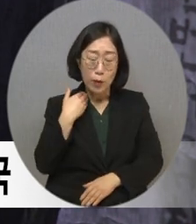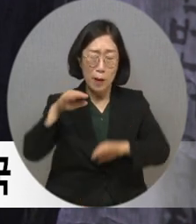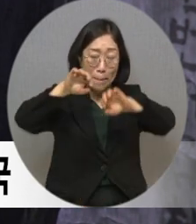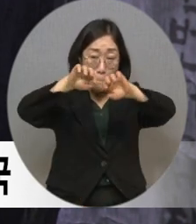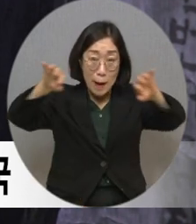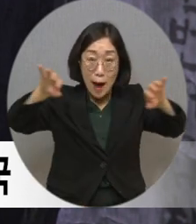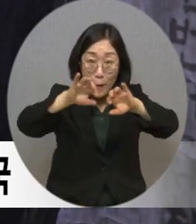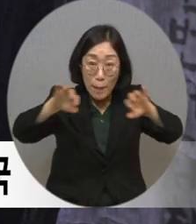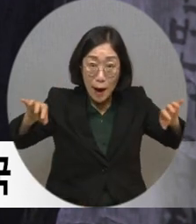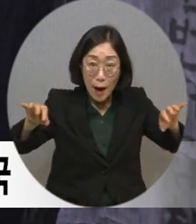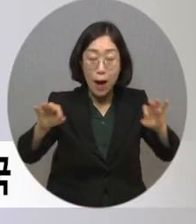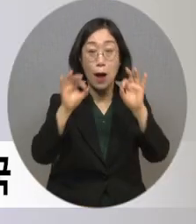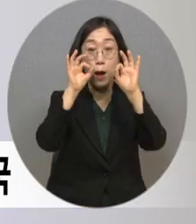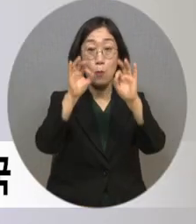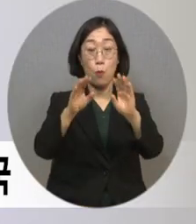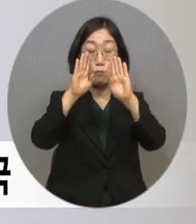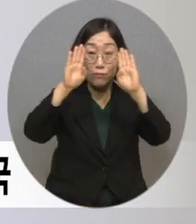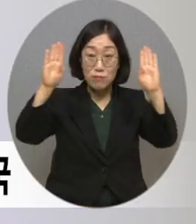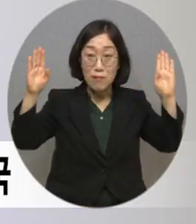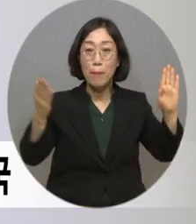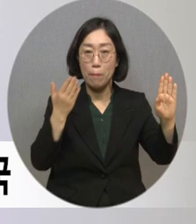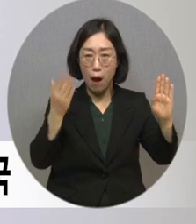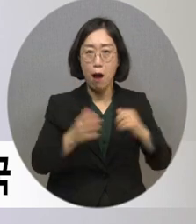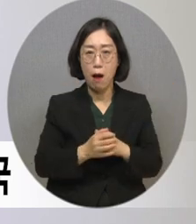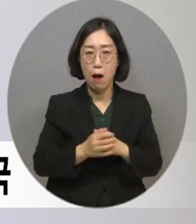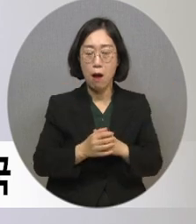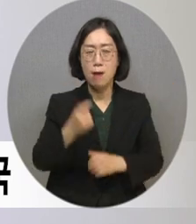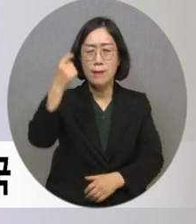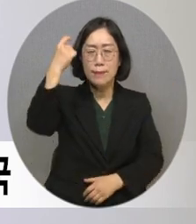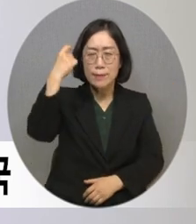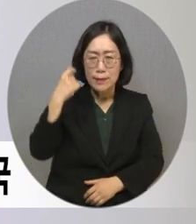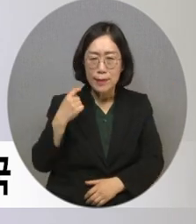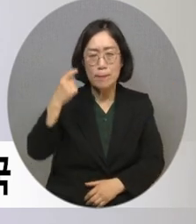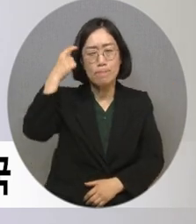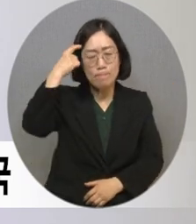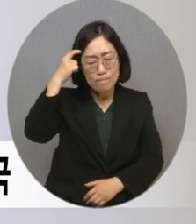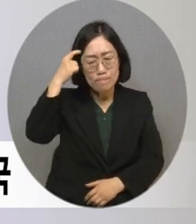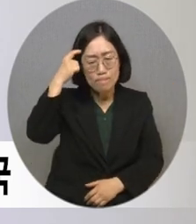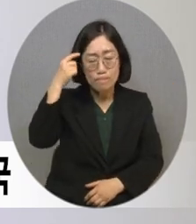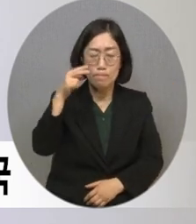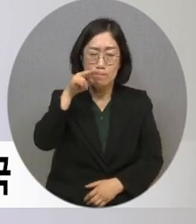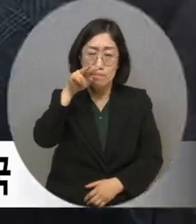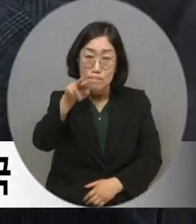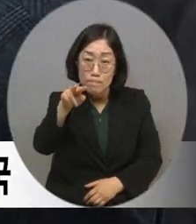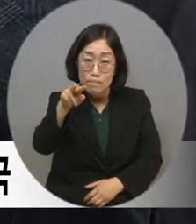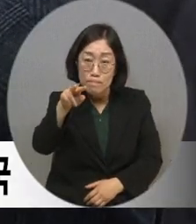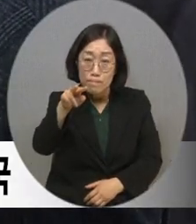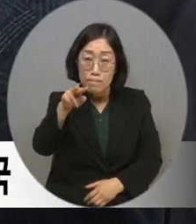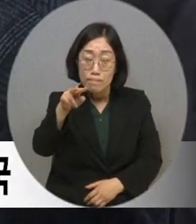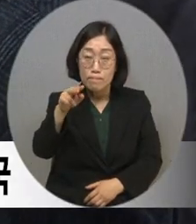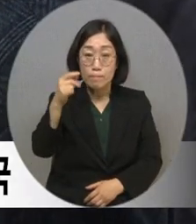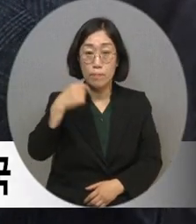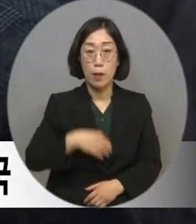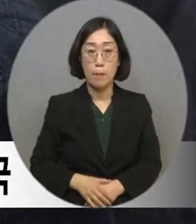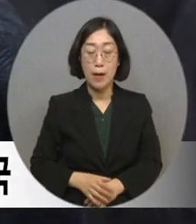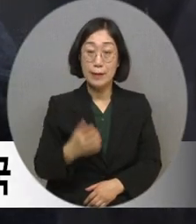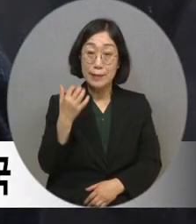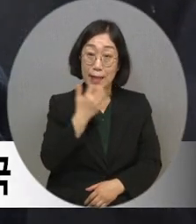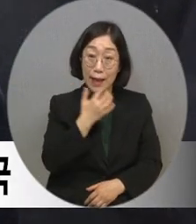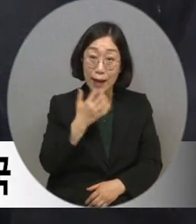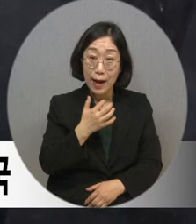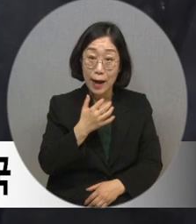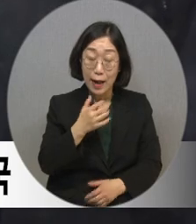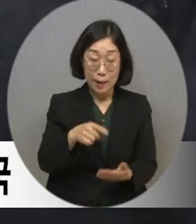할 수 있는데요. 이성을 통해 형태를 파악하는 것을 시선이라고 한다면 세계 파동으로 다가오는